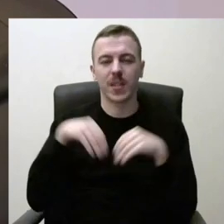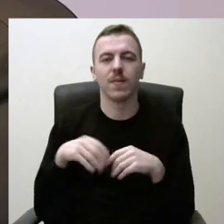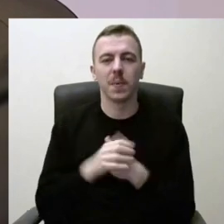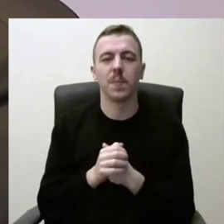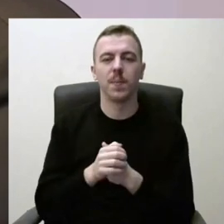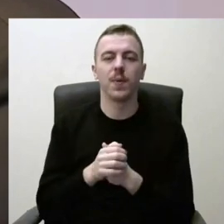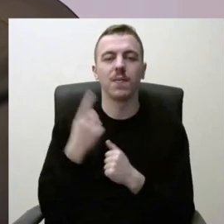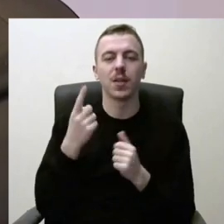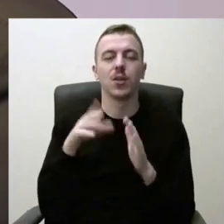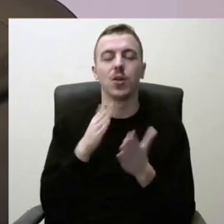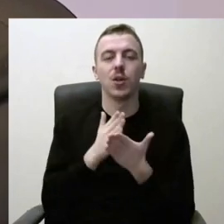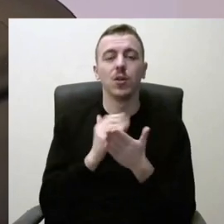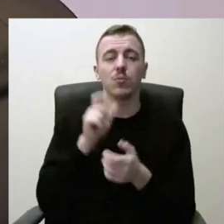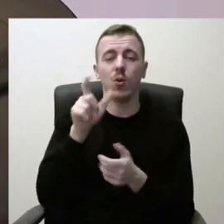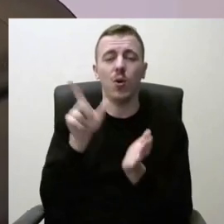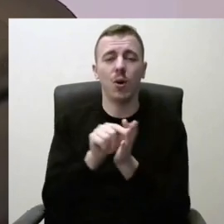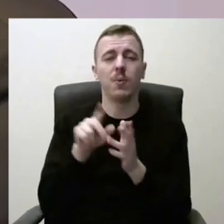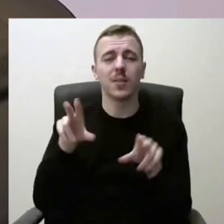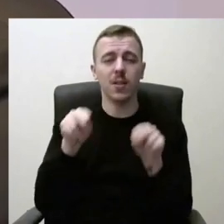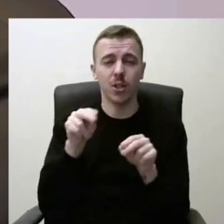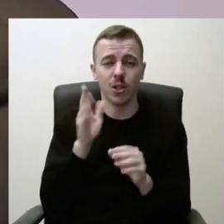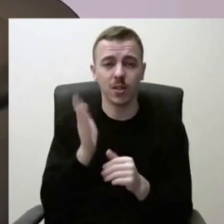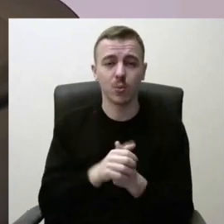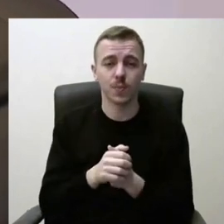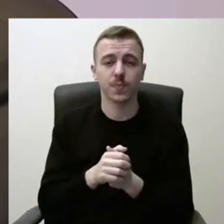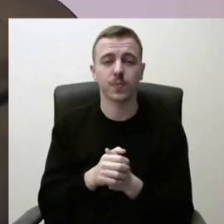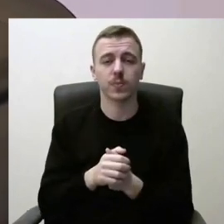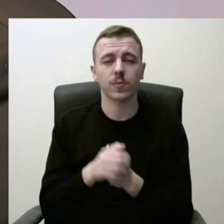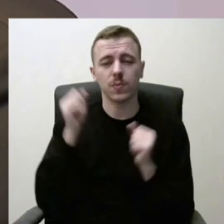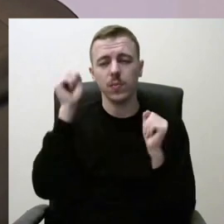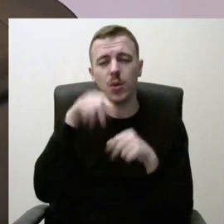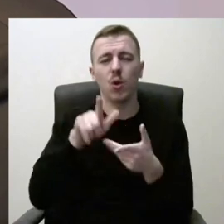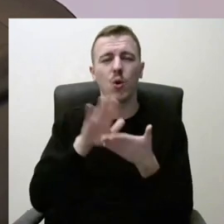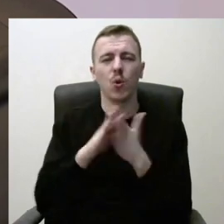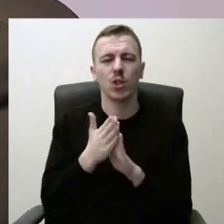vienas dalykas, kad žmogus turi būti sąžiningas. Labai, vat ką ir ruošiasi